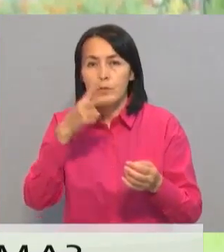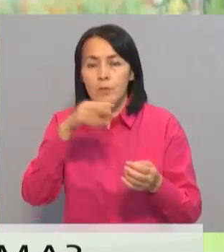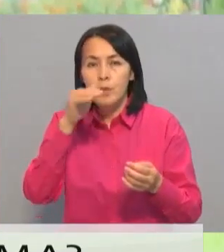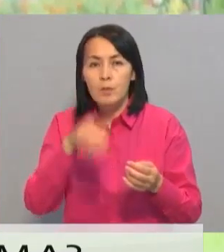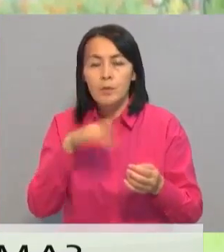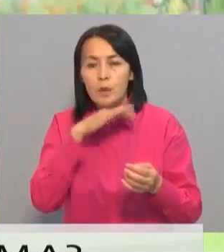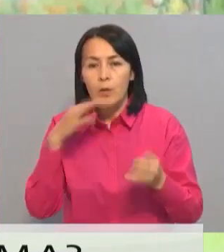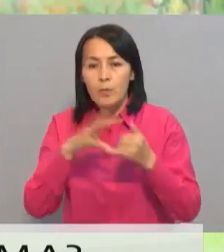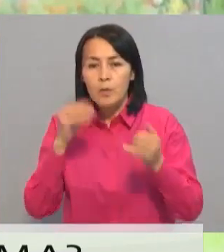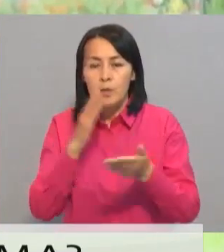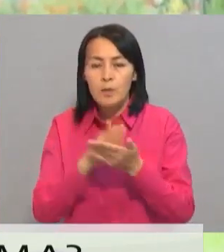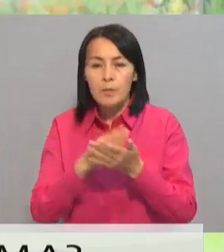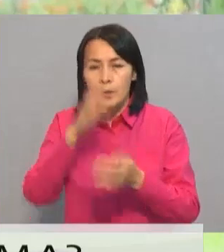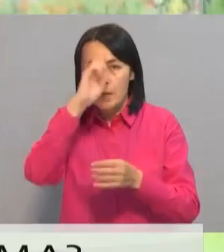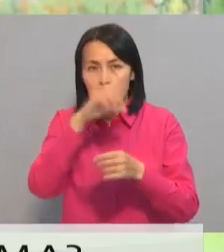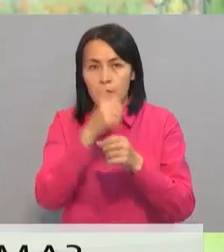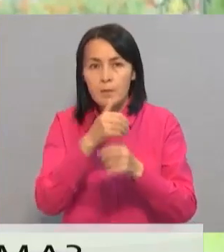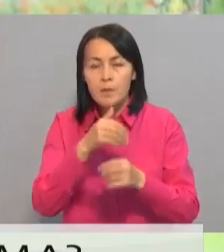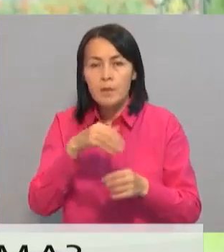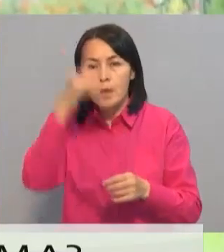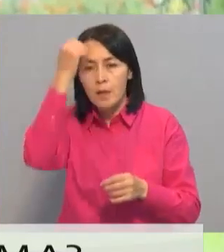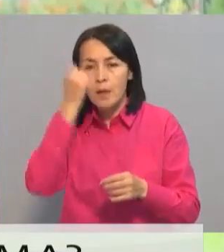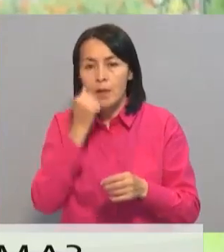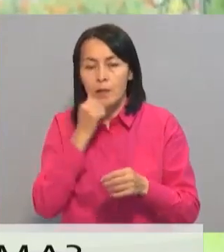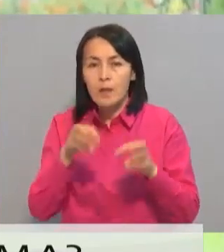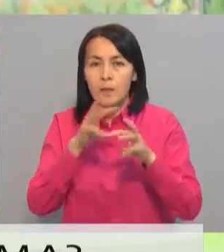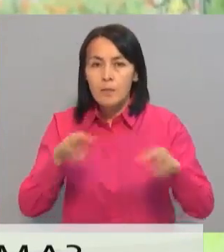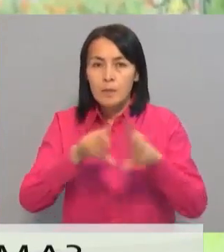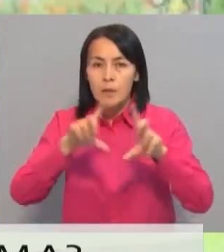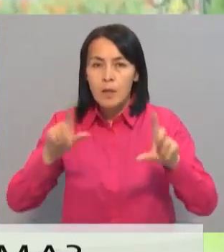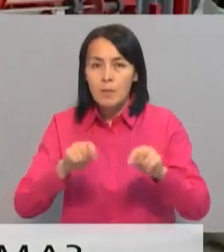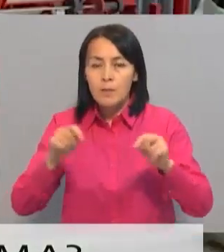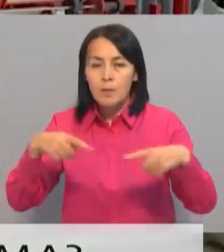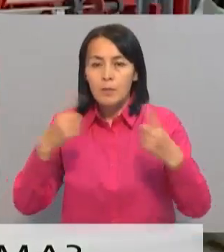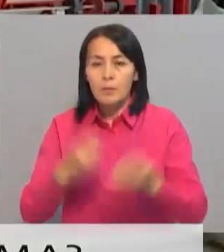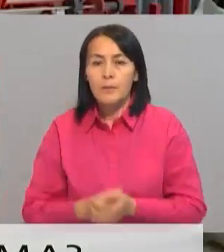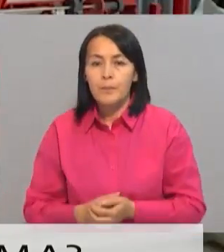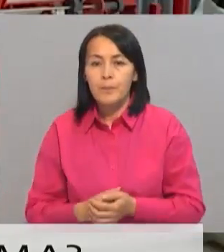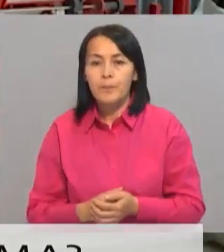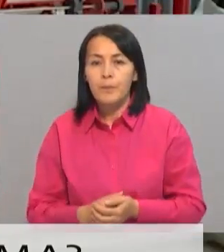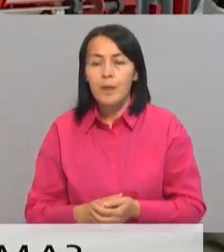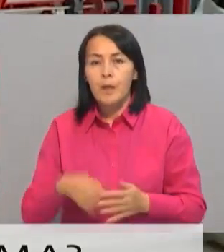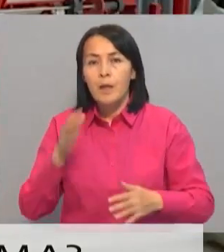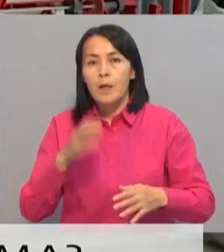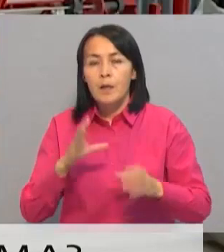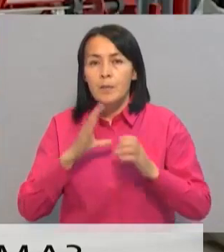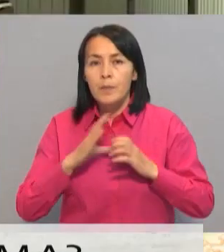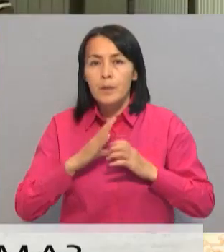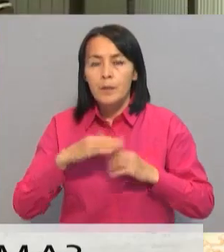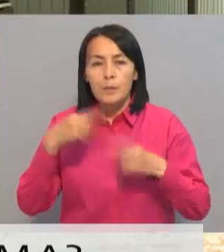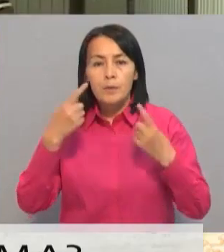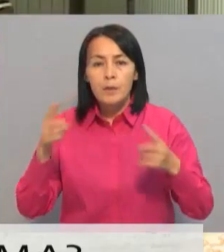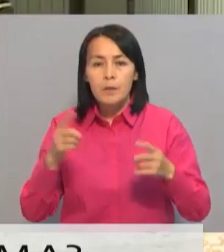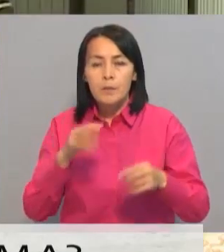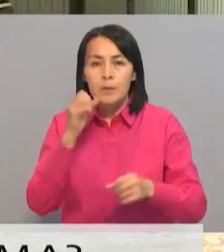жер. Сол үчүн мында президентибизге мыңда бир рахмет, мынау министрлик жаңа министрлик куруп берди. Берекени көктөн эмес, эткен эңбегинен